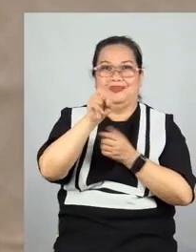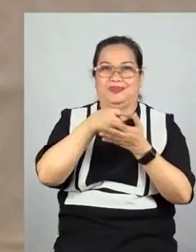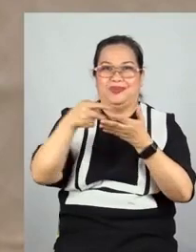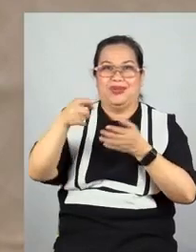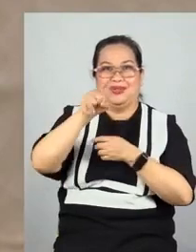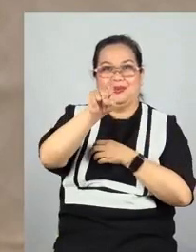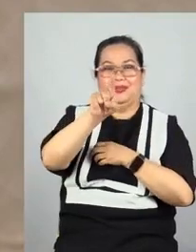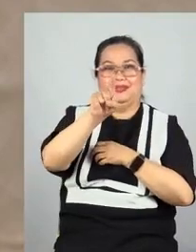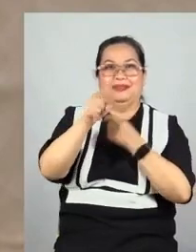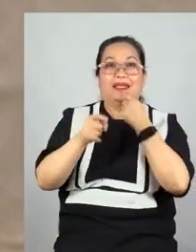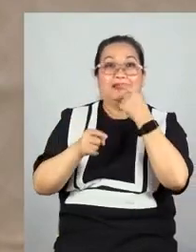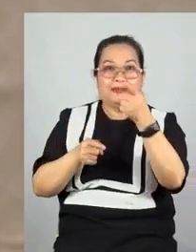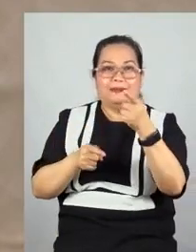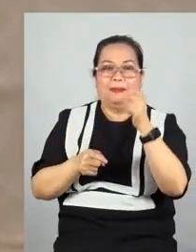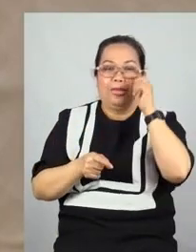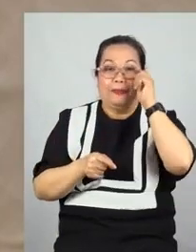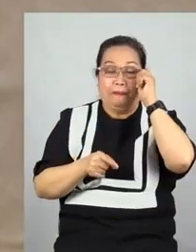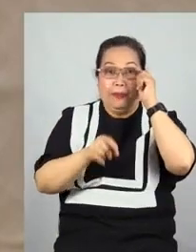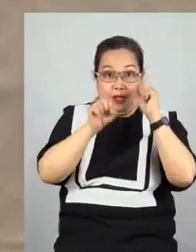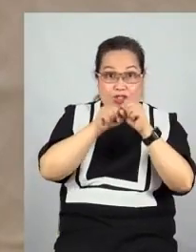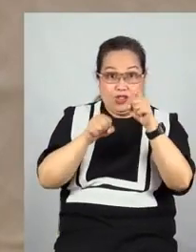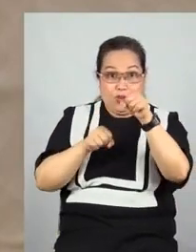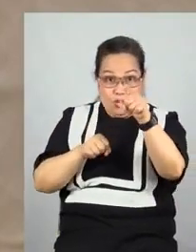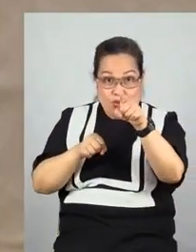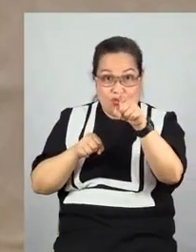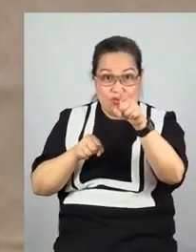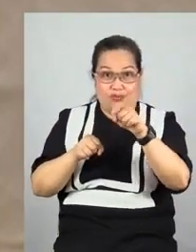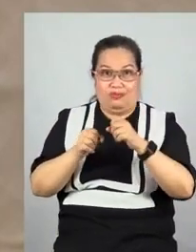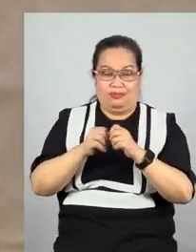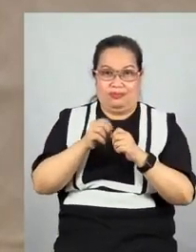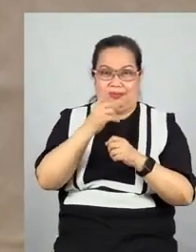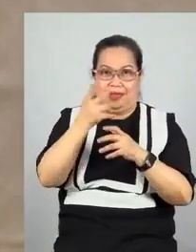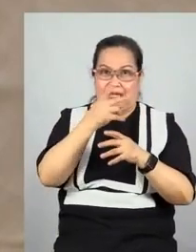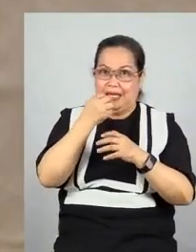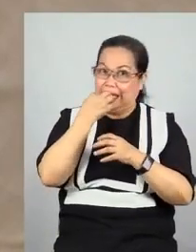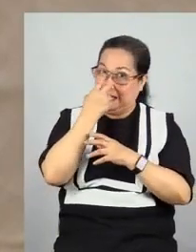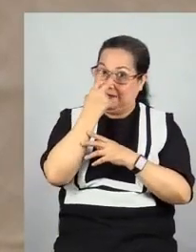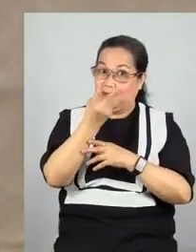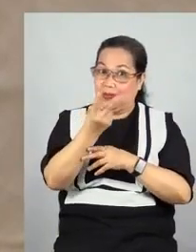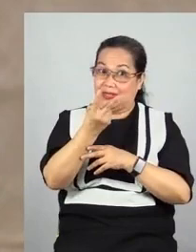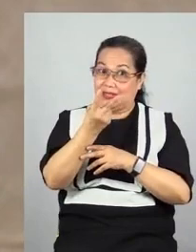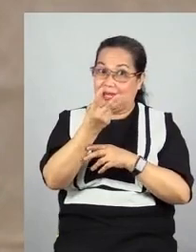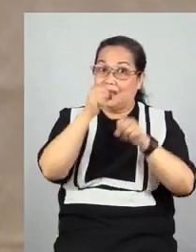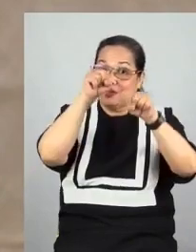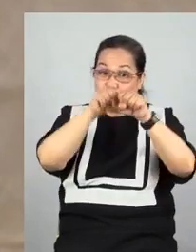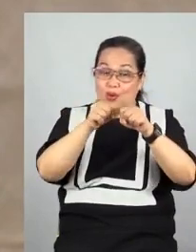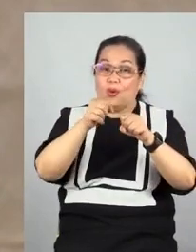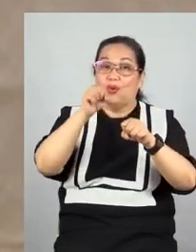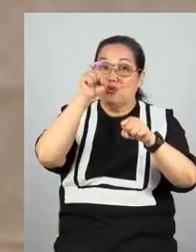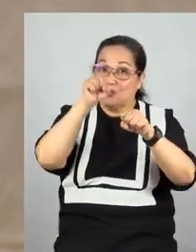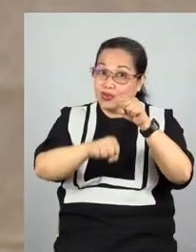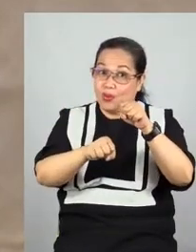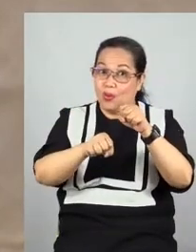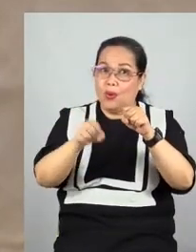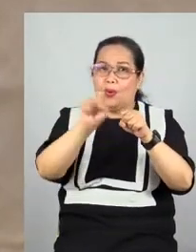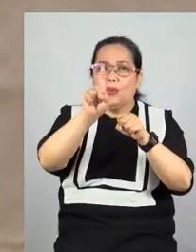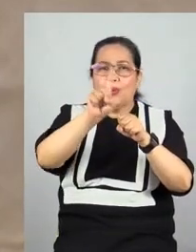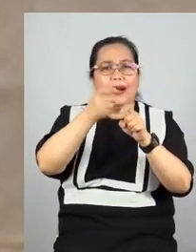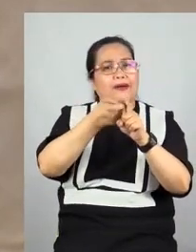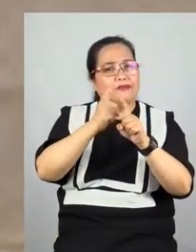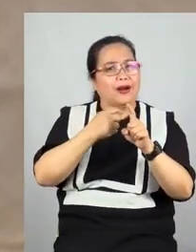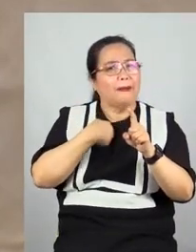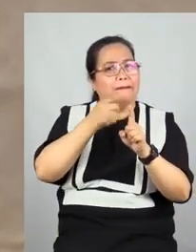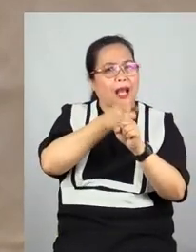1, so, pag nakakita tayo ng word na so, meron pong pinaghuhugutan yon.